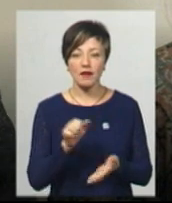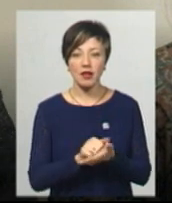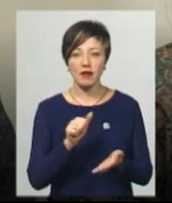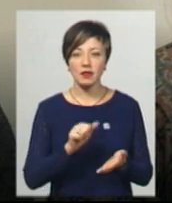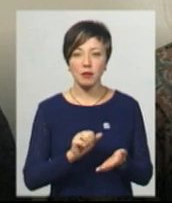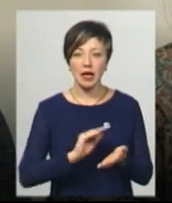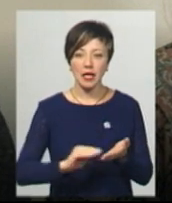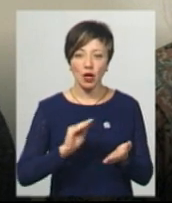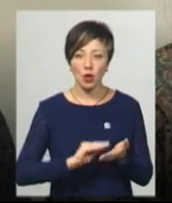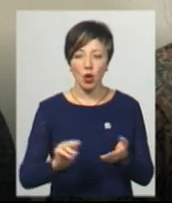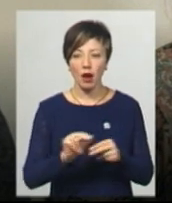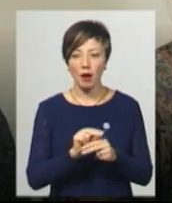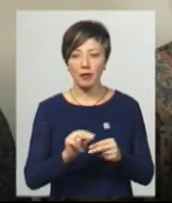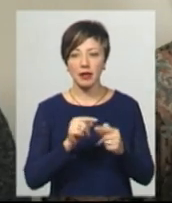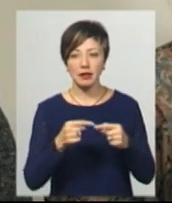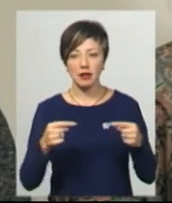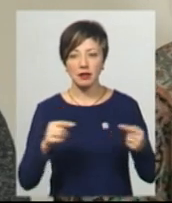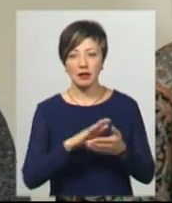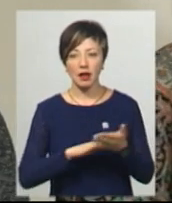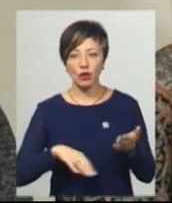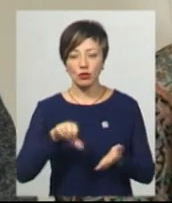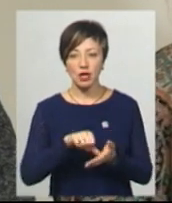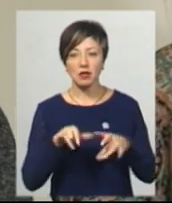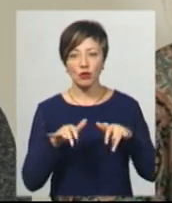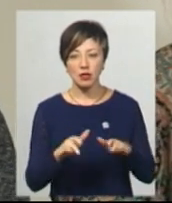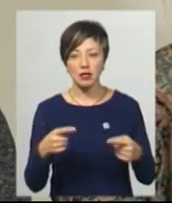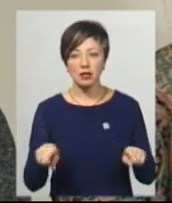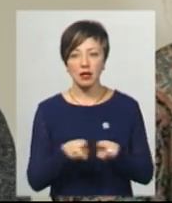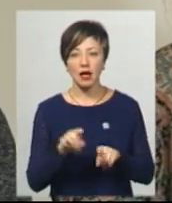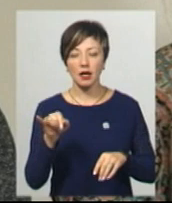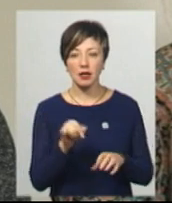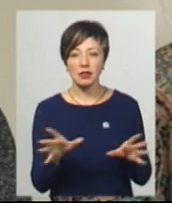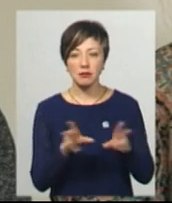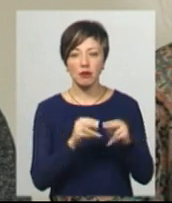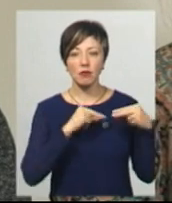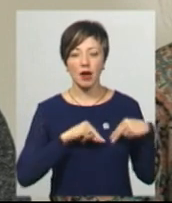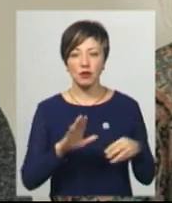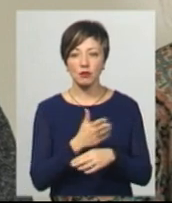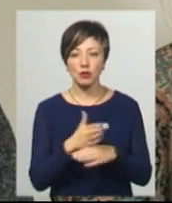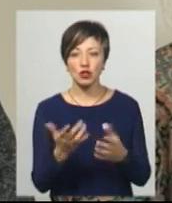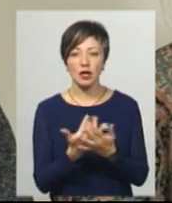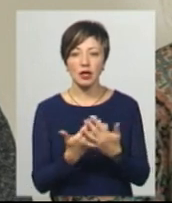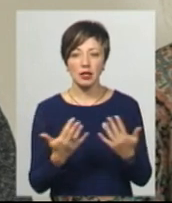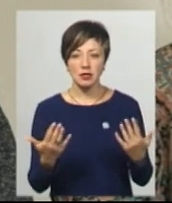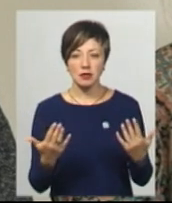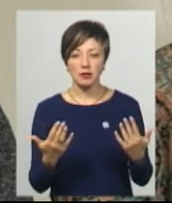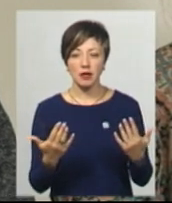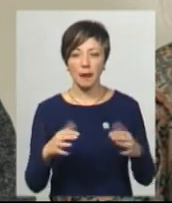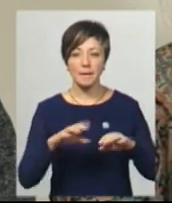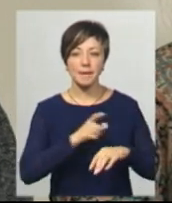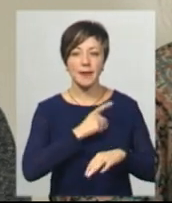видавцями, редакторами і так далі, учасниками та процесу, так і про співпрацю між різними